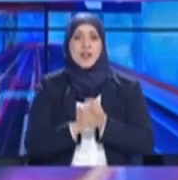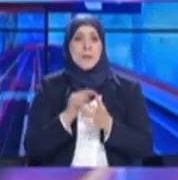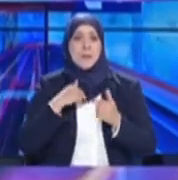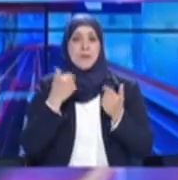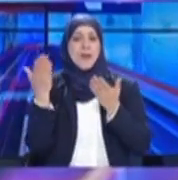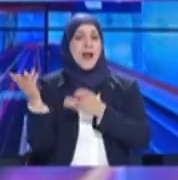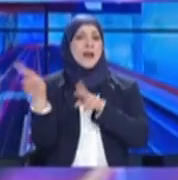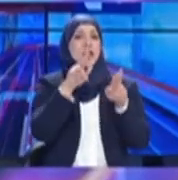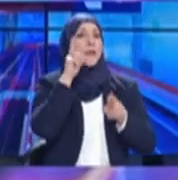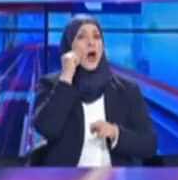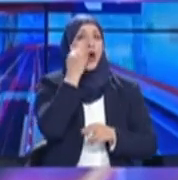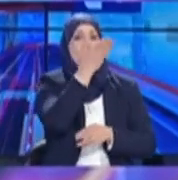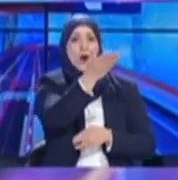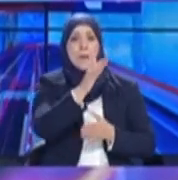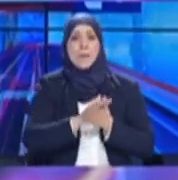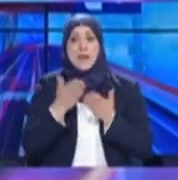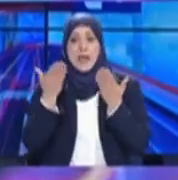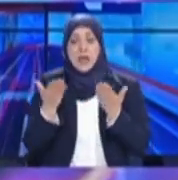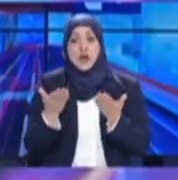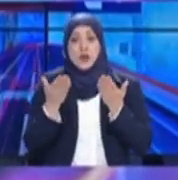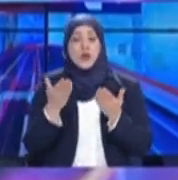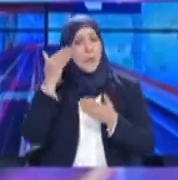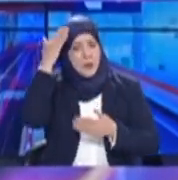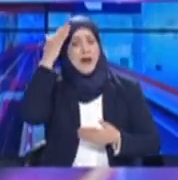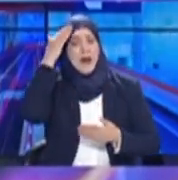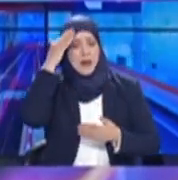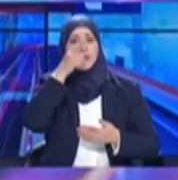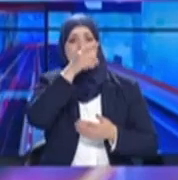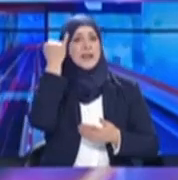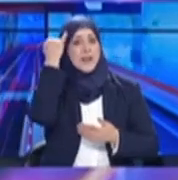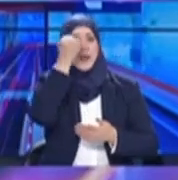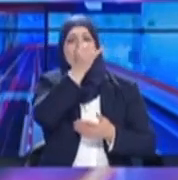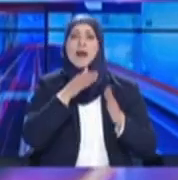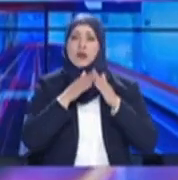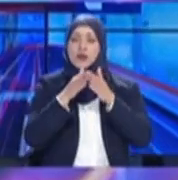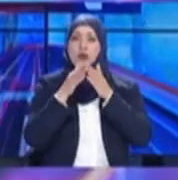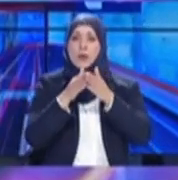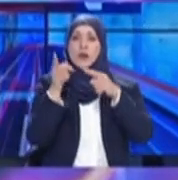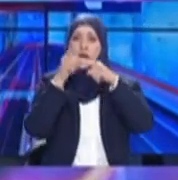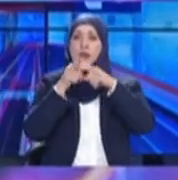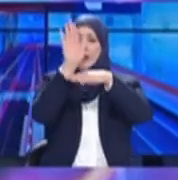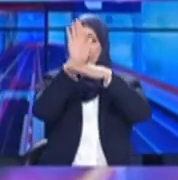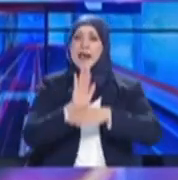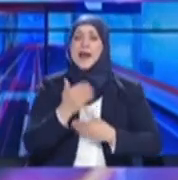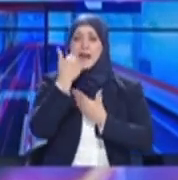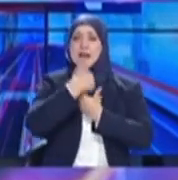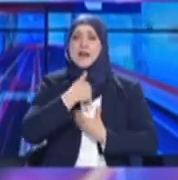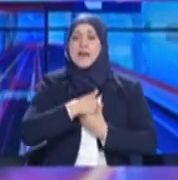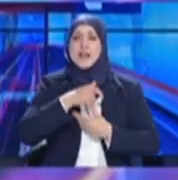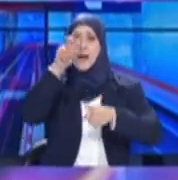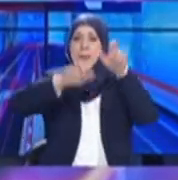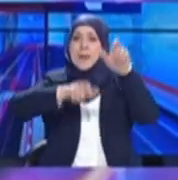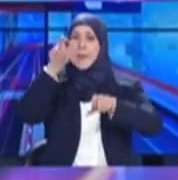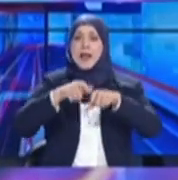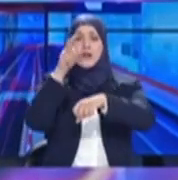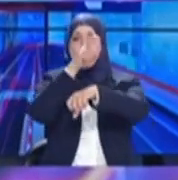يوم بنعرف الى الجامعه دوره متاحا انها الطالب تعمل البيانات النفسيه بالعمال البلدين هل تحكي مع